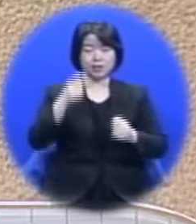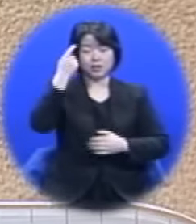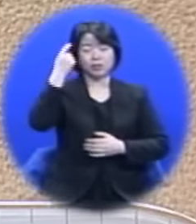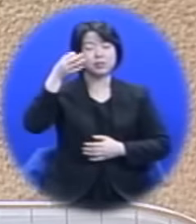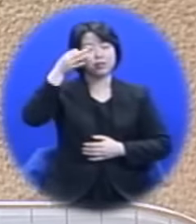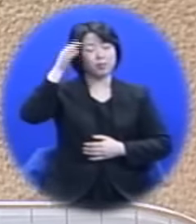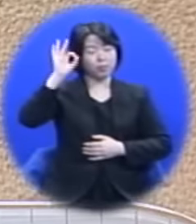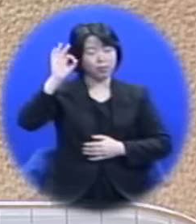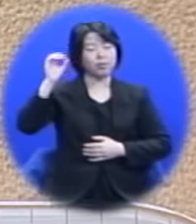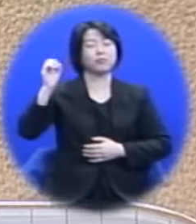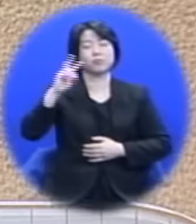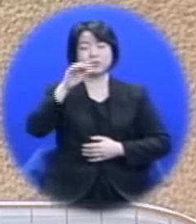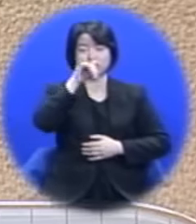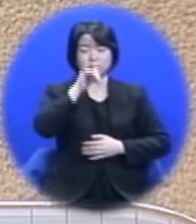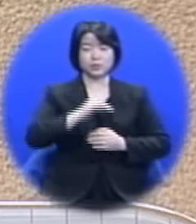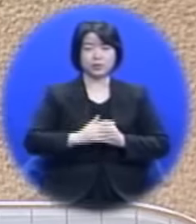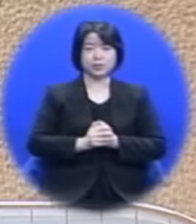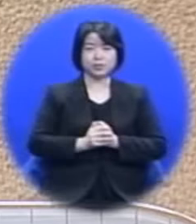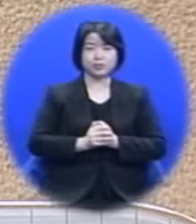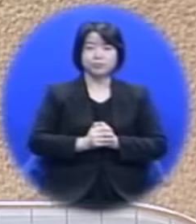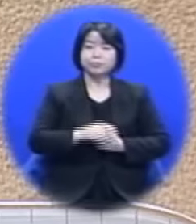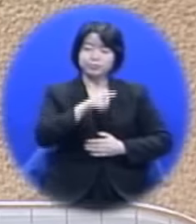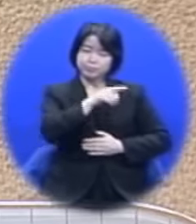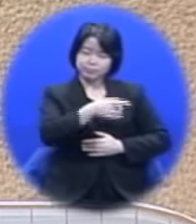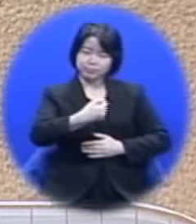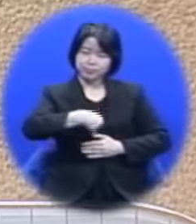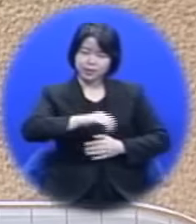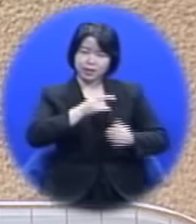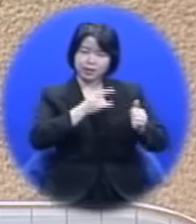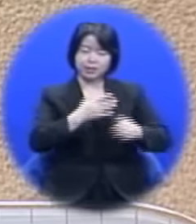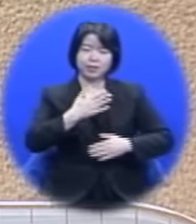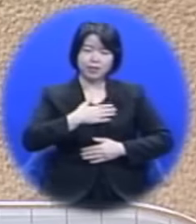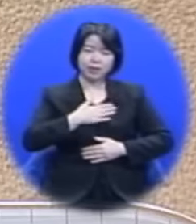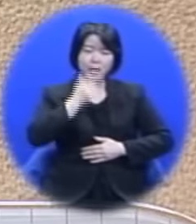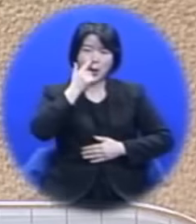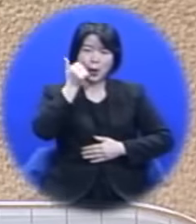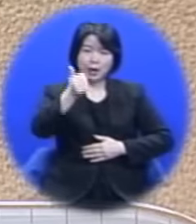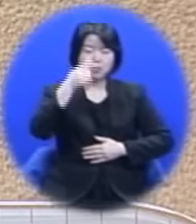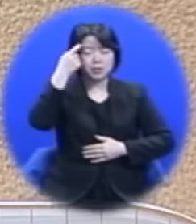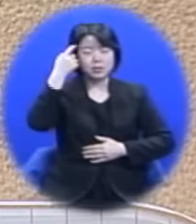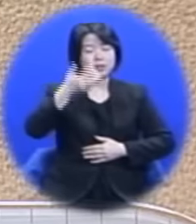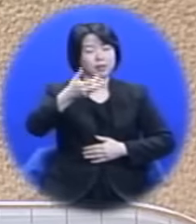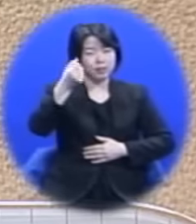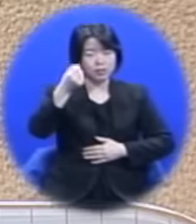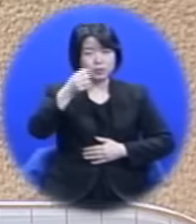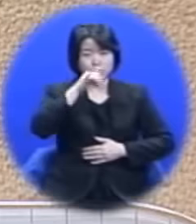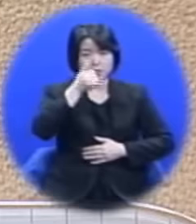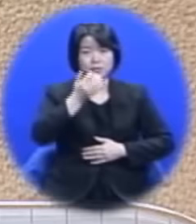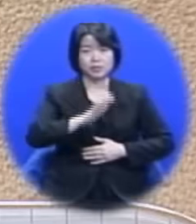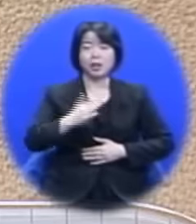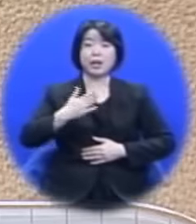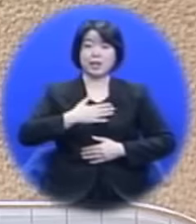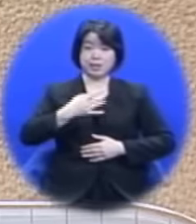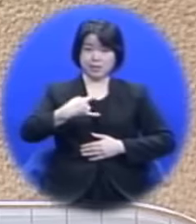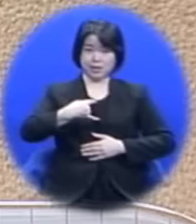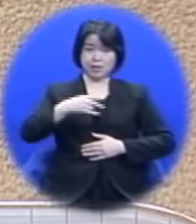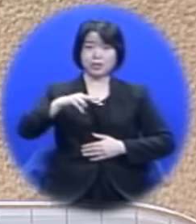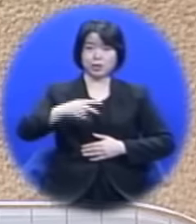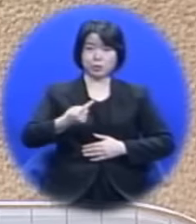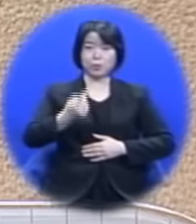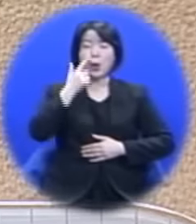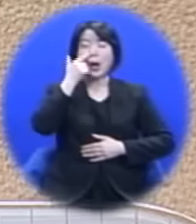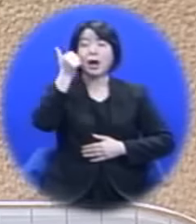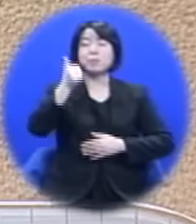연 들어요 그 딸들에게 내가 아버지라는 생각을 하면서 나에게도 아버지가